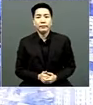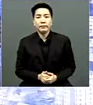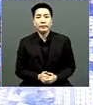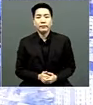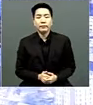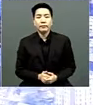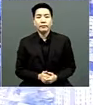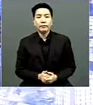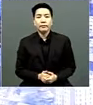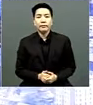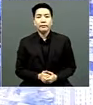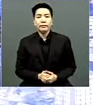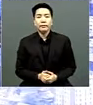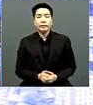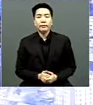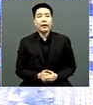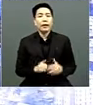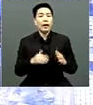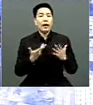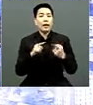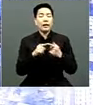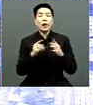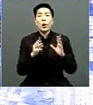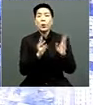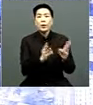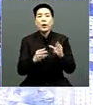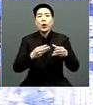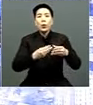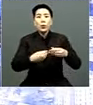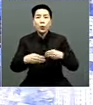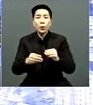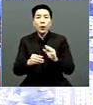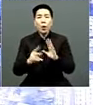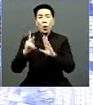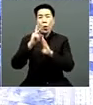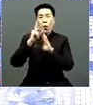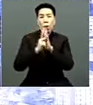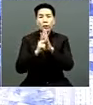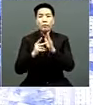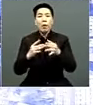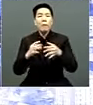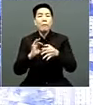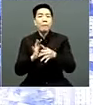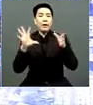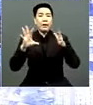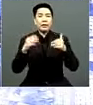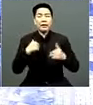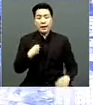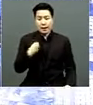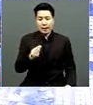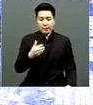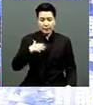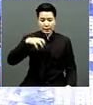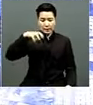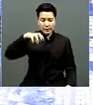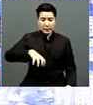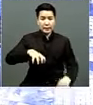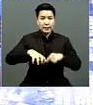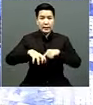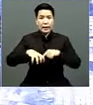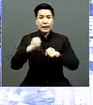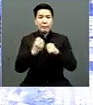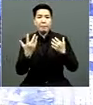การมาตรการการผ่อนปรนนะครับท่านก็ได้มอบว่าจะให้มีหัวหน้าสำนักงานประสานง